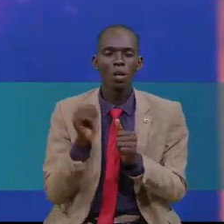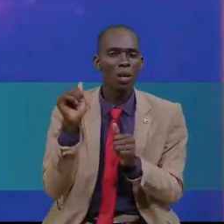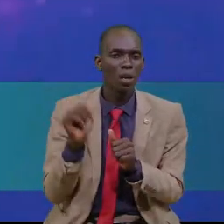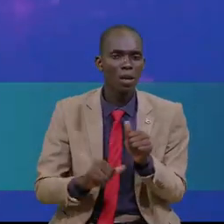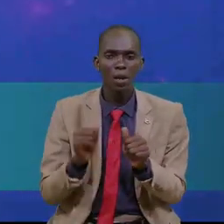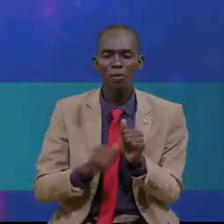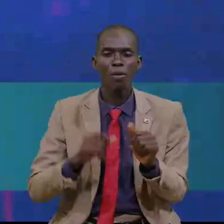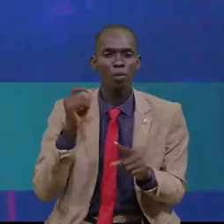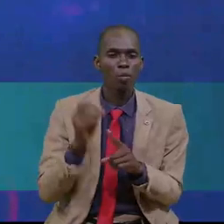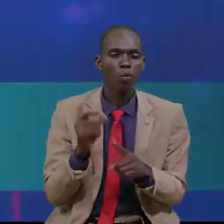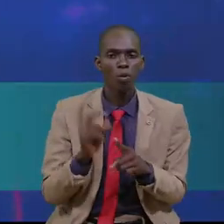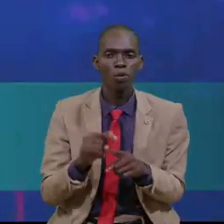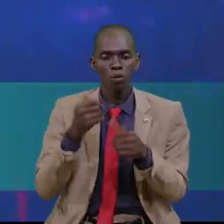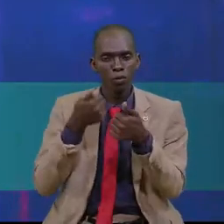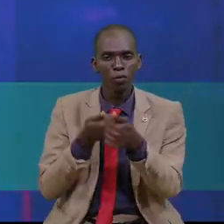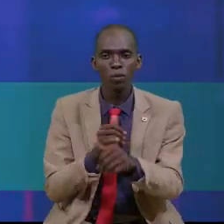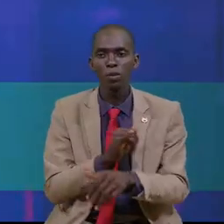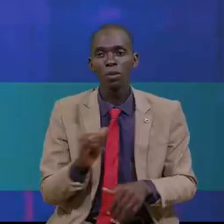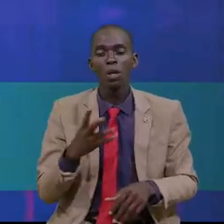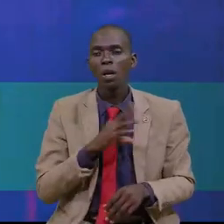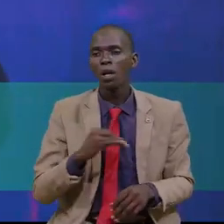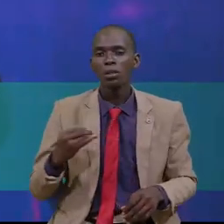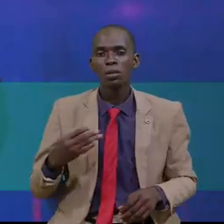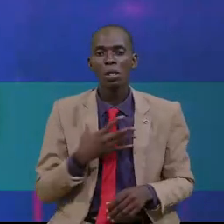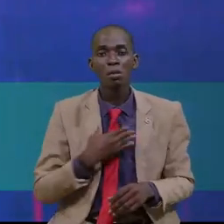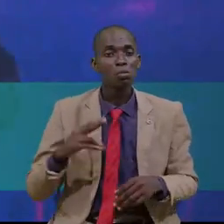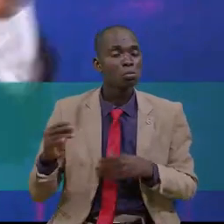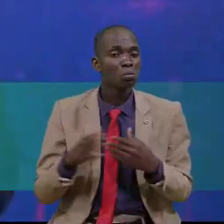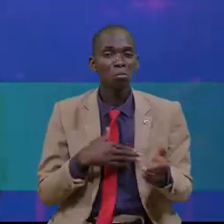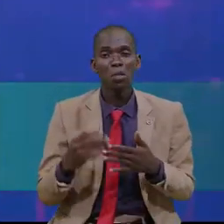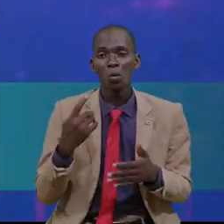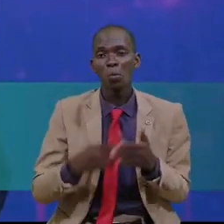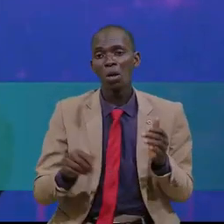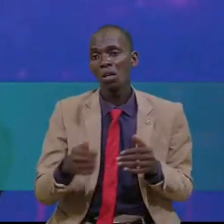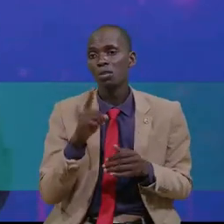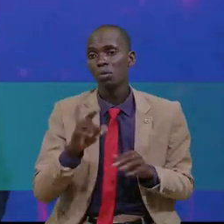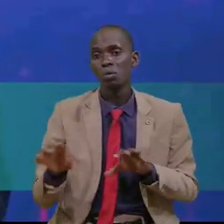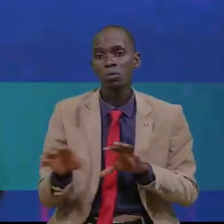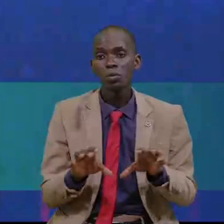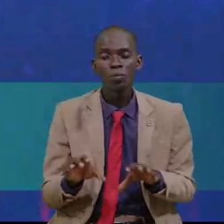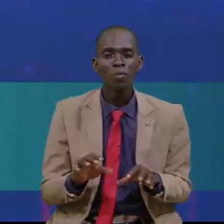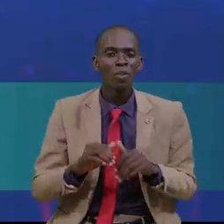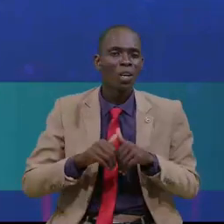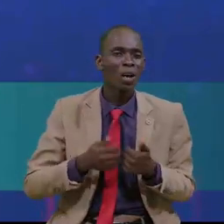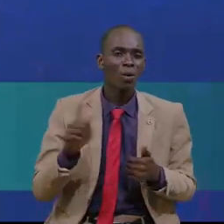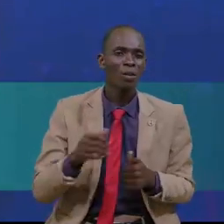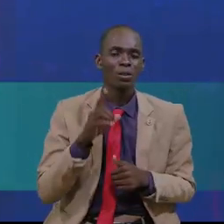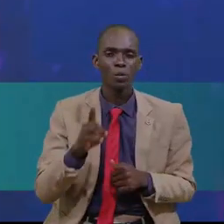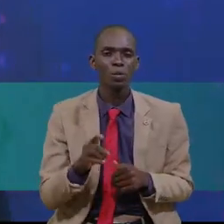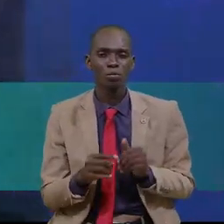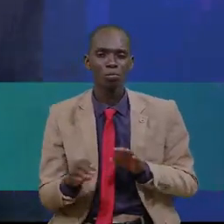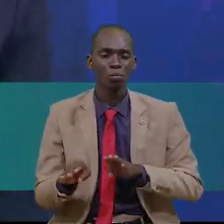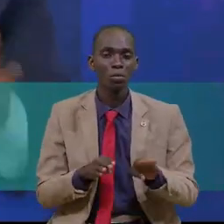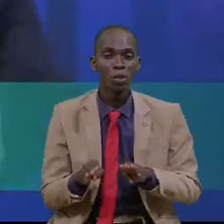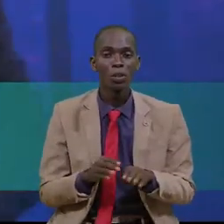traits des T et tous les points des I. Et peu importe ce que quelqu'un fait ou quelle que soit la manière dont